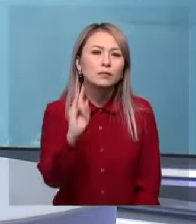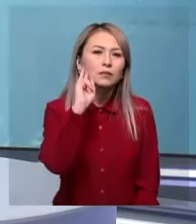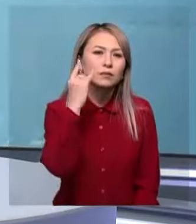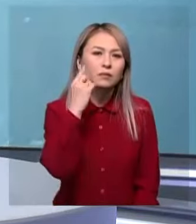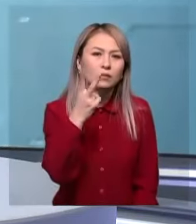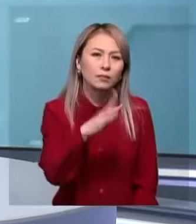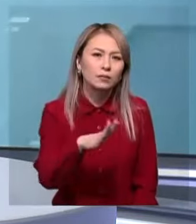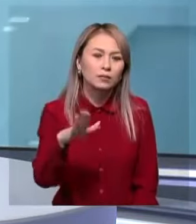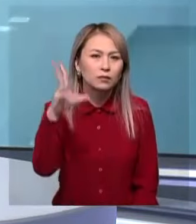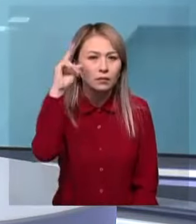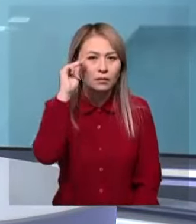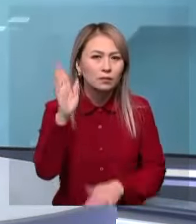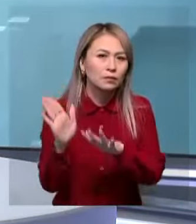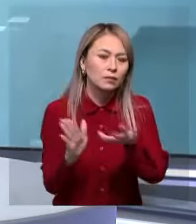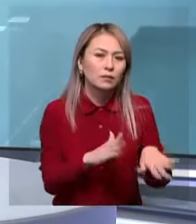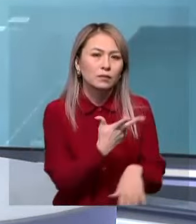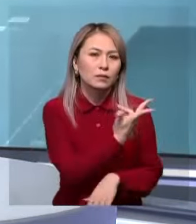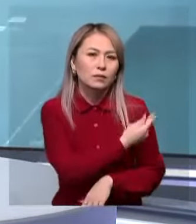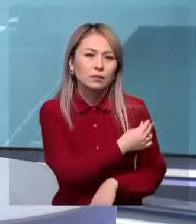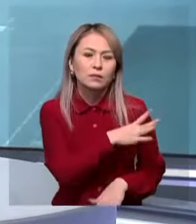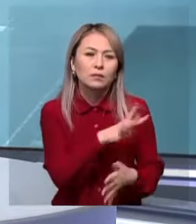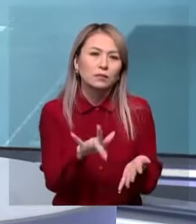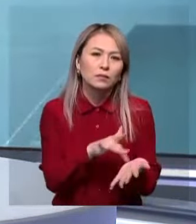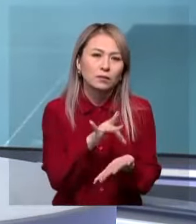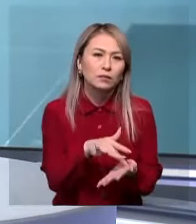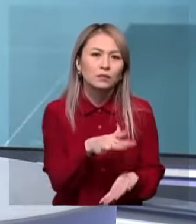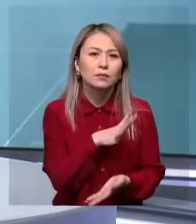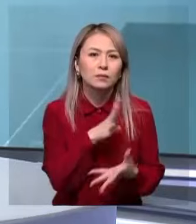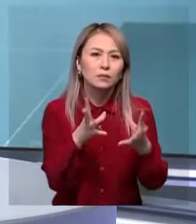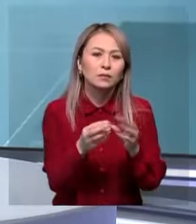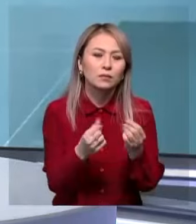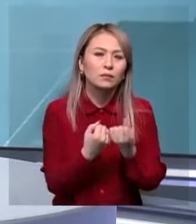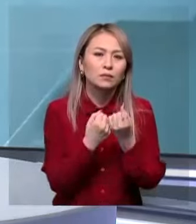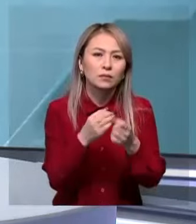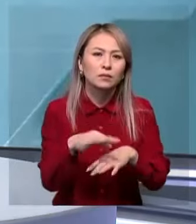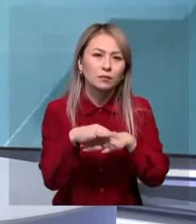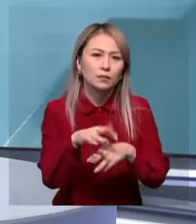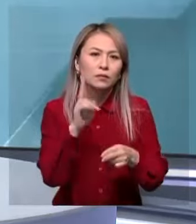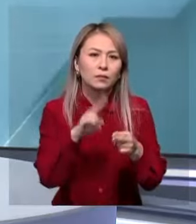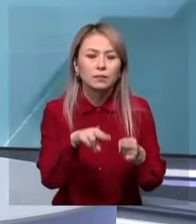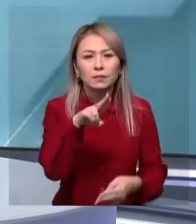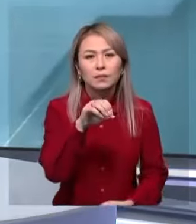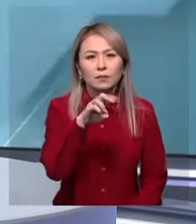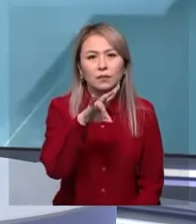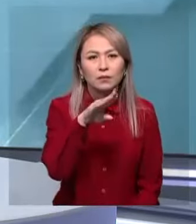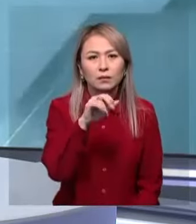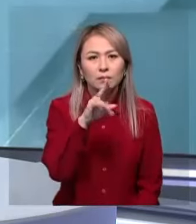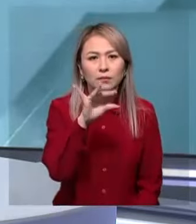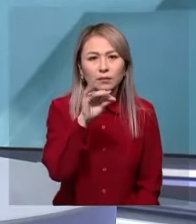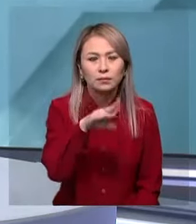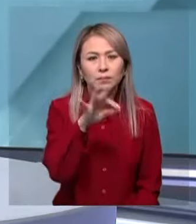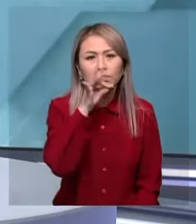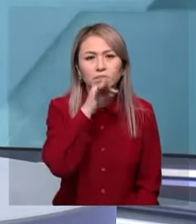Павлодарда екі балаға мерзімі өткен вакцина егілген. Қала емханаларының біріне қолдану мерзімі аяқталған пентоксин